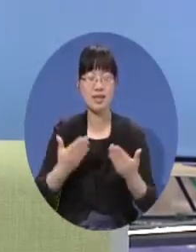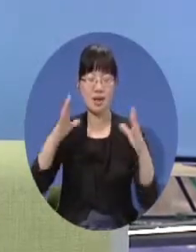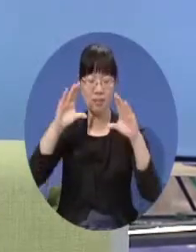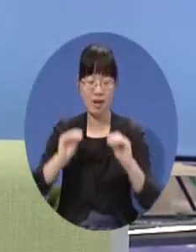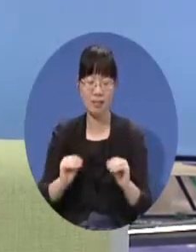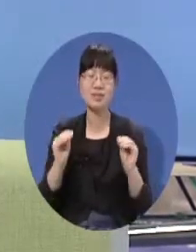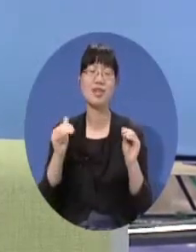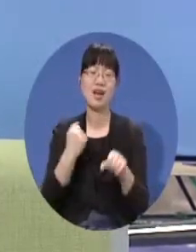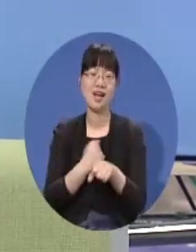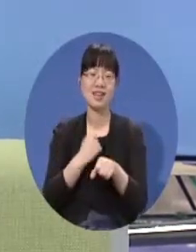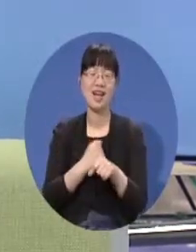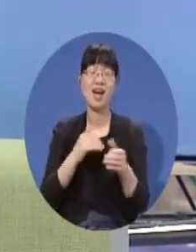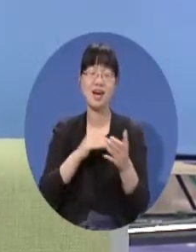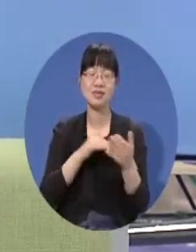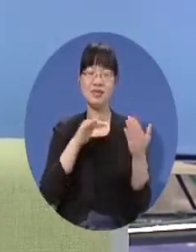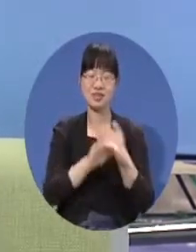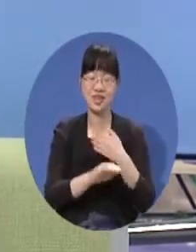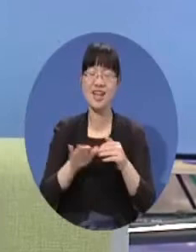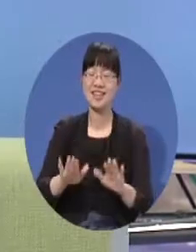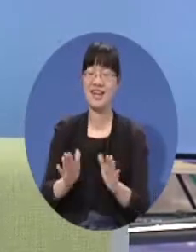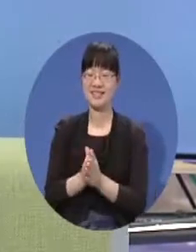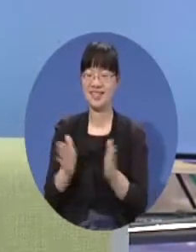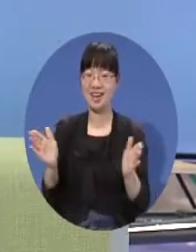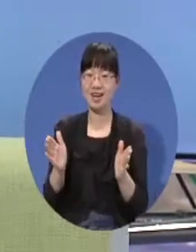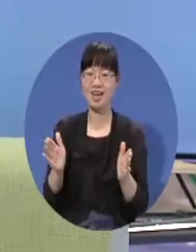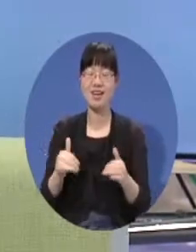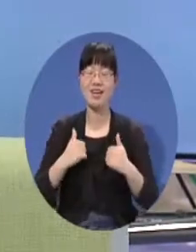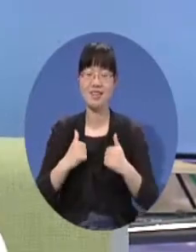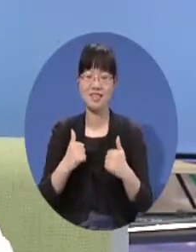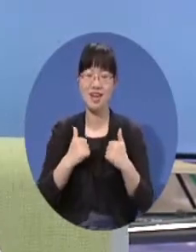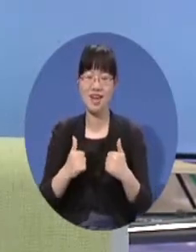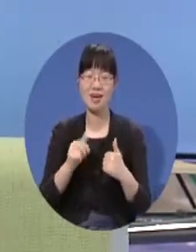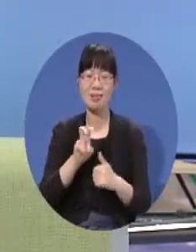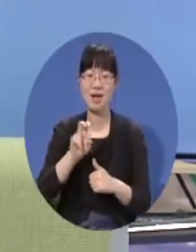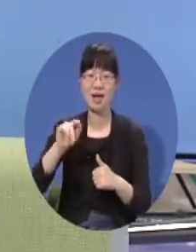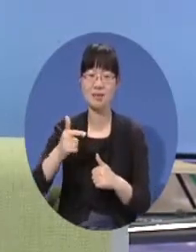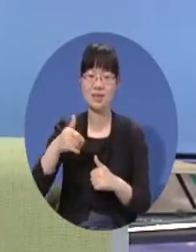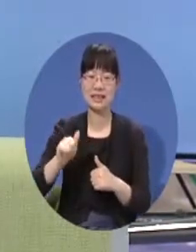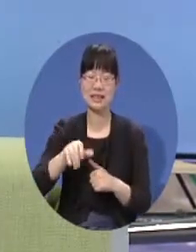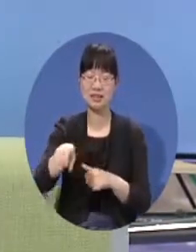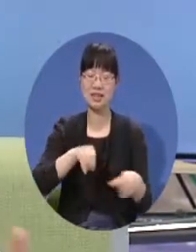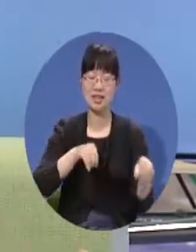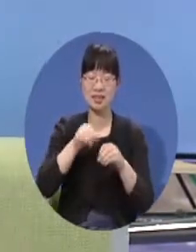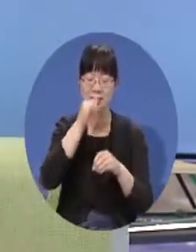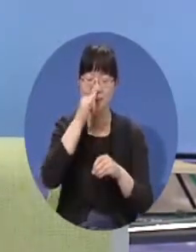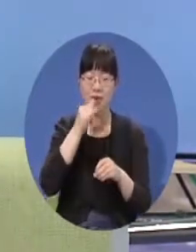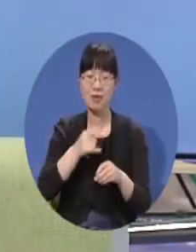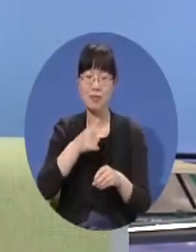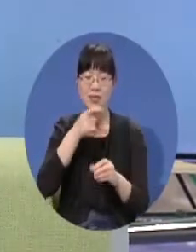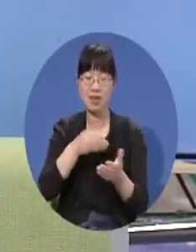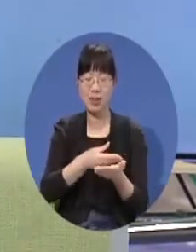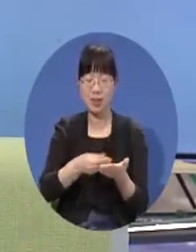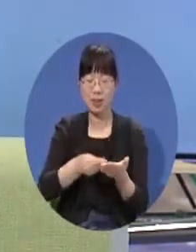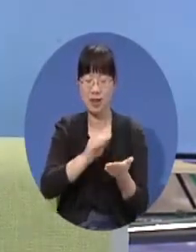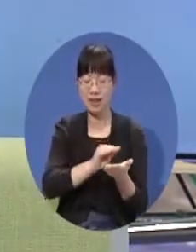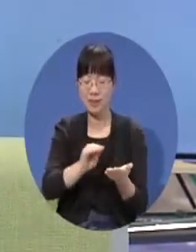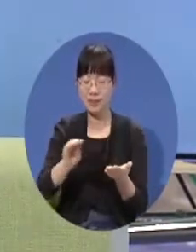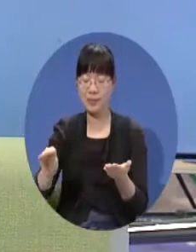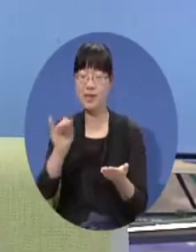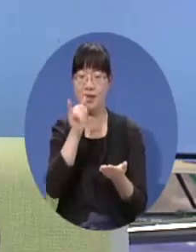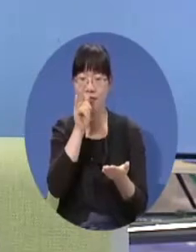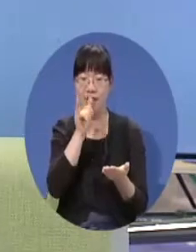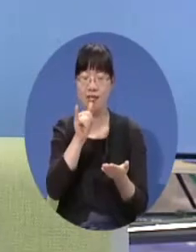마무리한 다음에 깨끗하게 해놓고 자 이제 시작이야. 그렇죠. 막 열심히 마분지를 꺼내고 물감을 쫙 세팅을 해요.